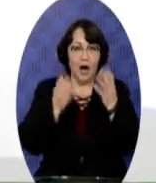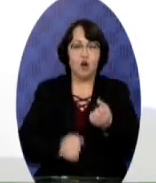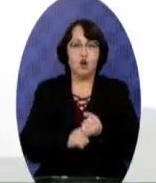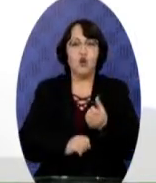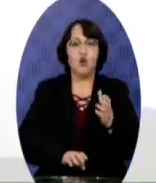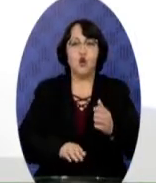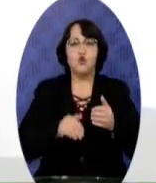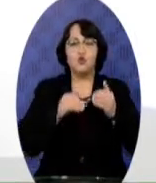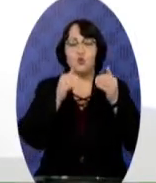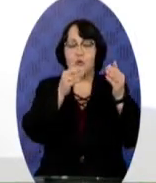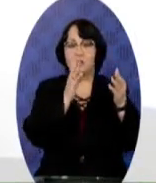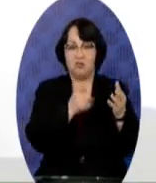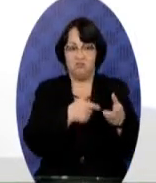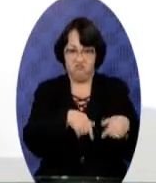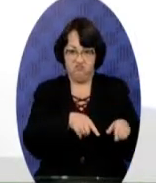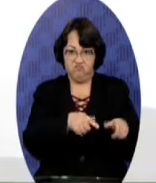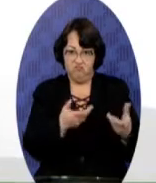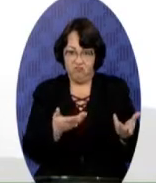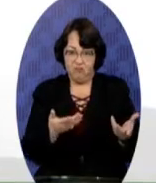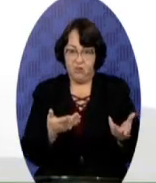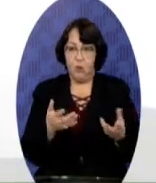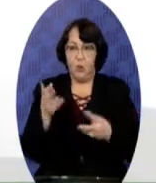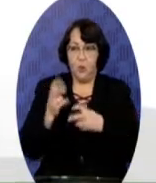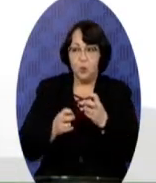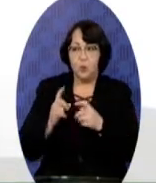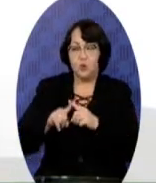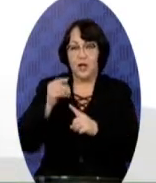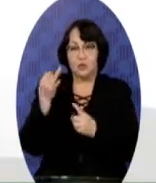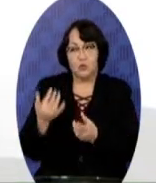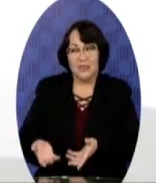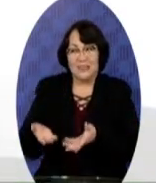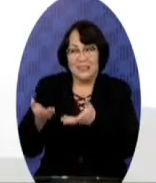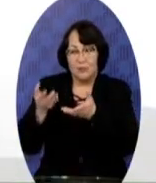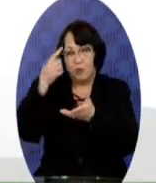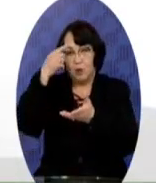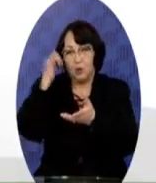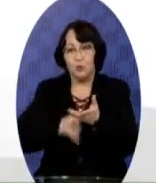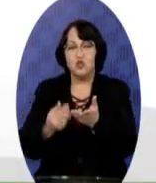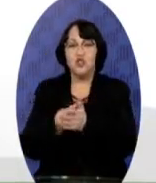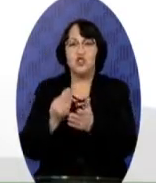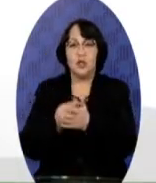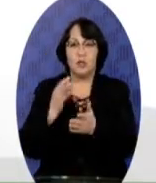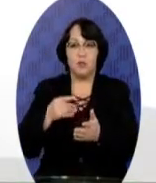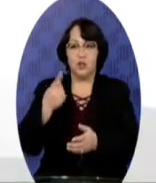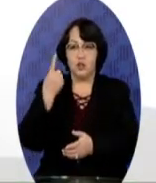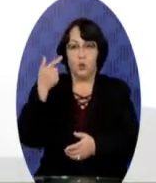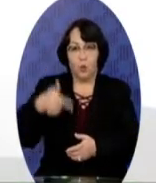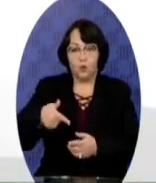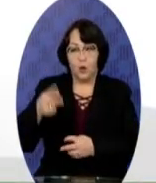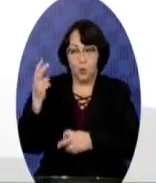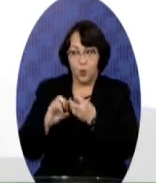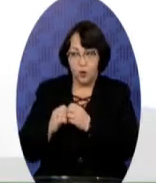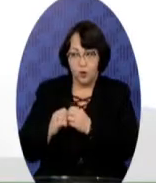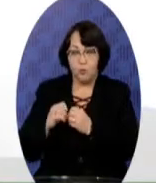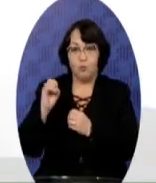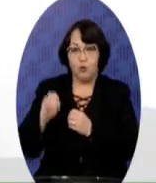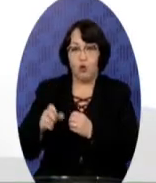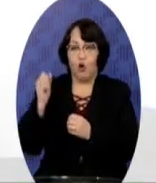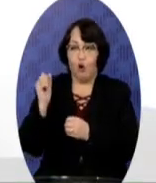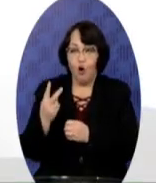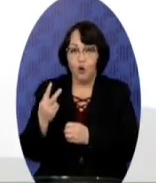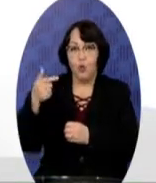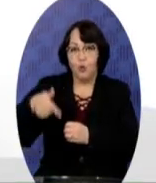анхаарал тавьж яг иргэдийн одоо бодит одоо хийж байгаа зүйлээс одоо нэг гутал хийдэг гэсэн бол хоёр гутал хийх боломжийг нь олгох